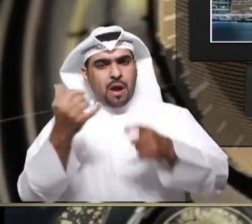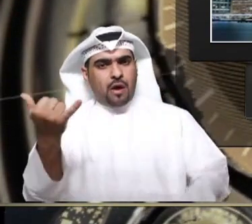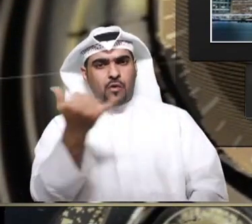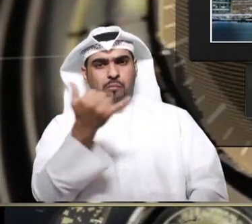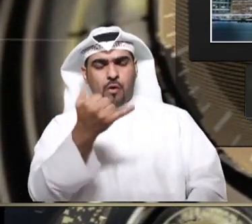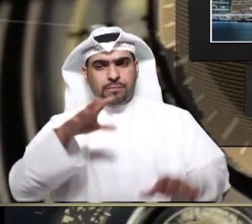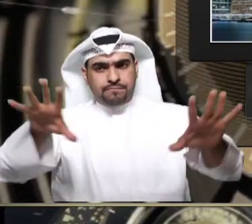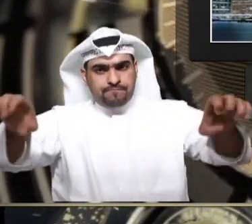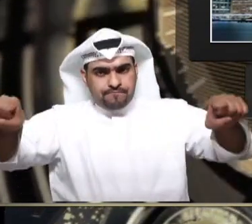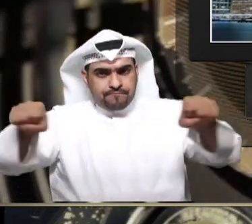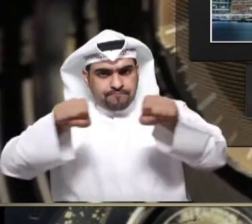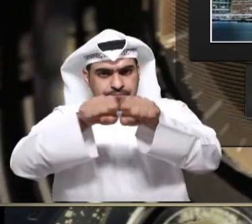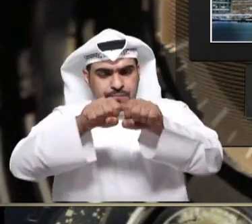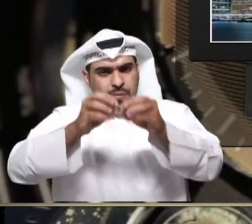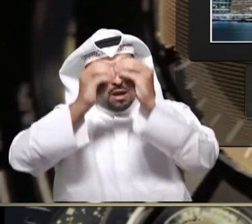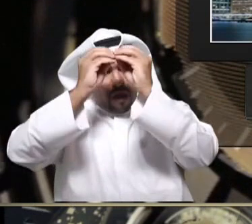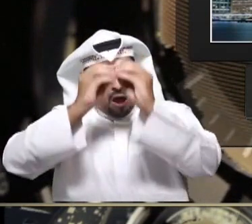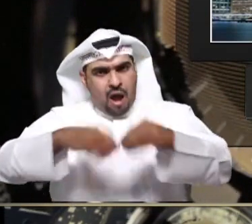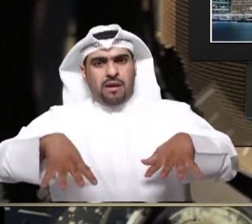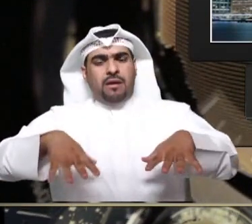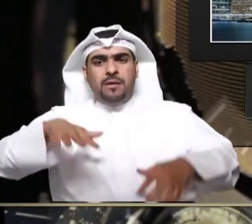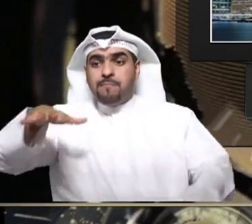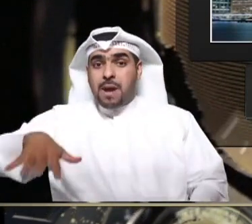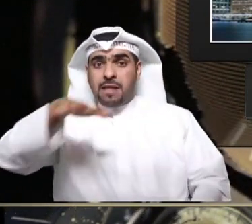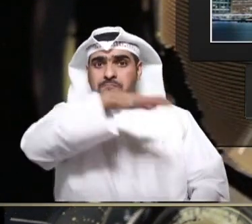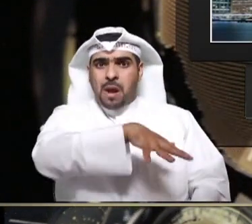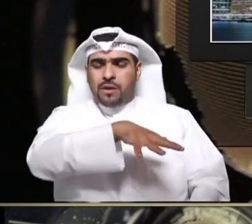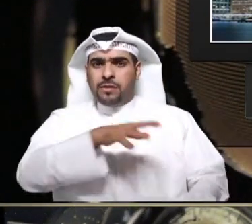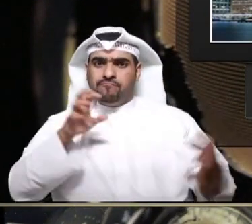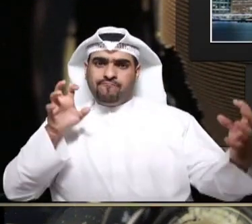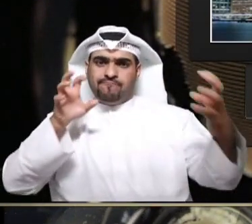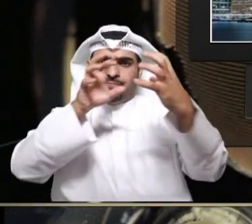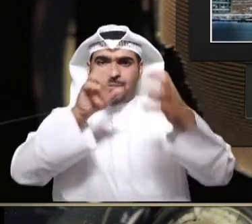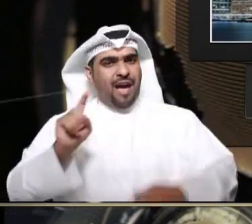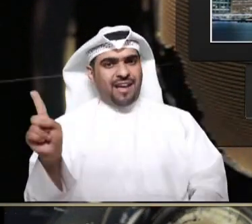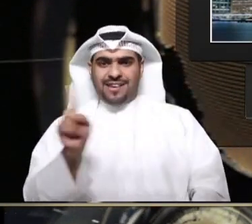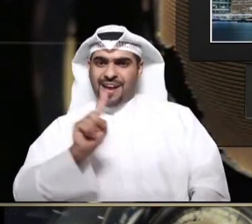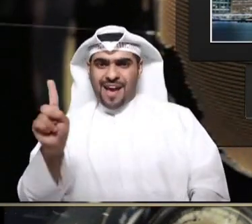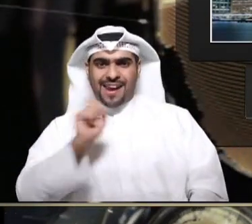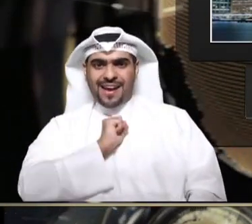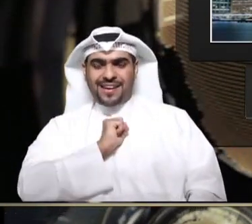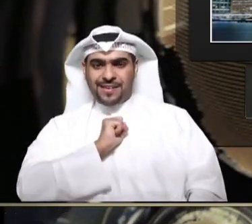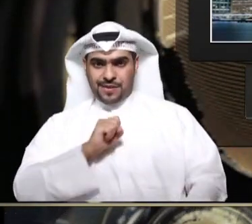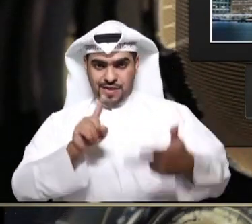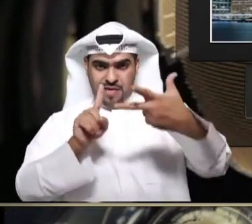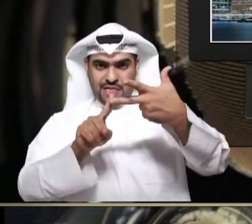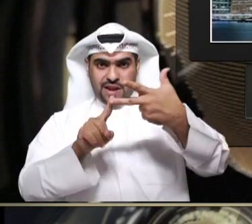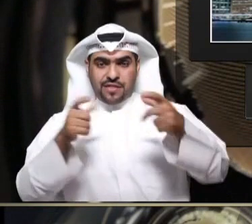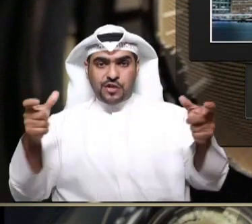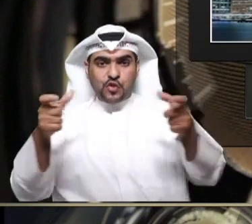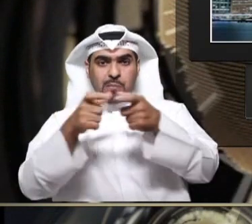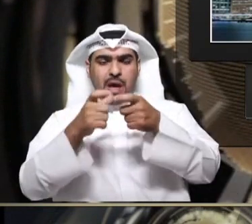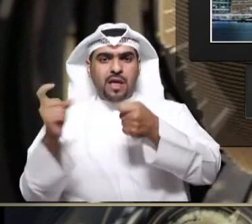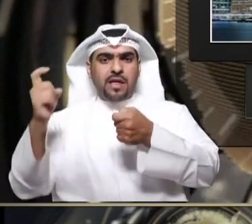الوساطة، حل النزاعات عن طريق الوساطة، والاجتماع الثالث هو عن طريق تعاون الأمم